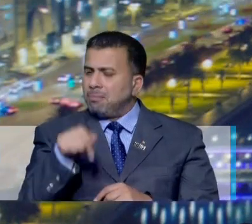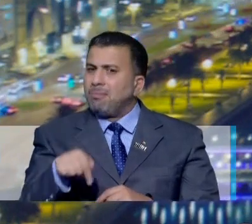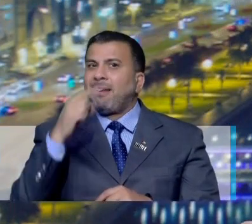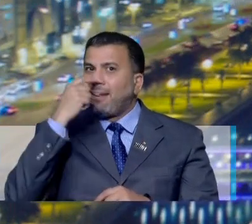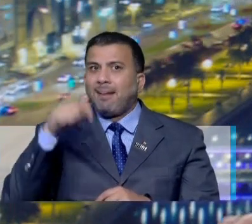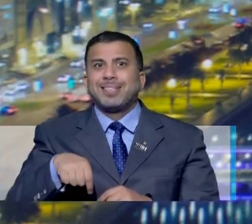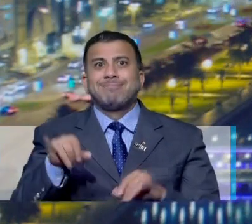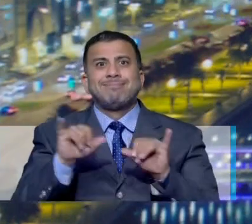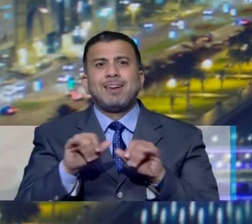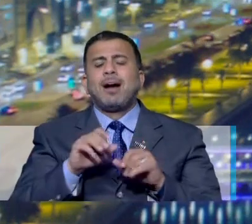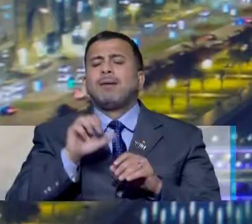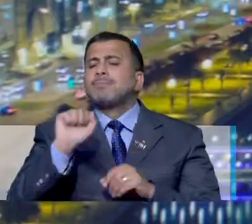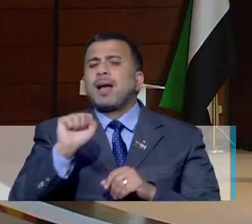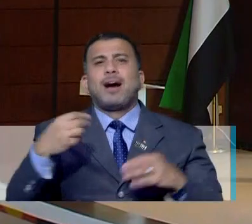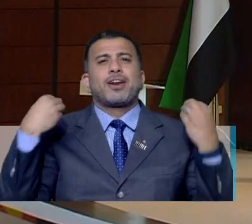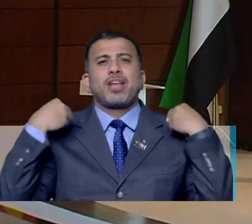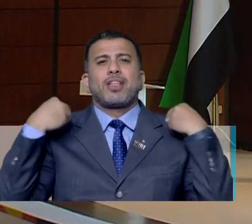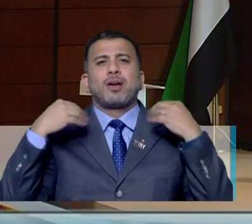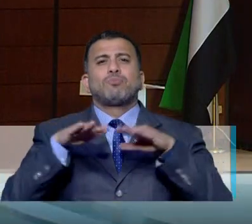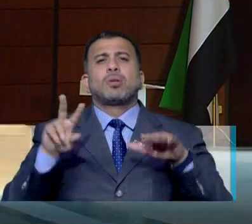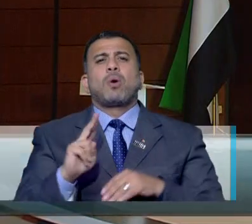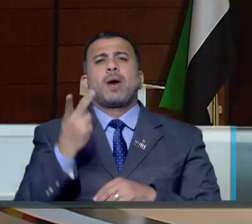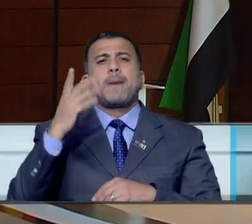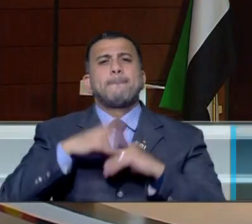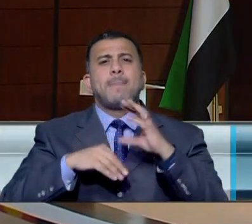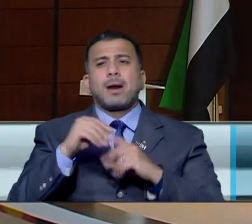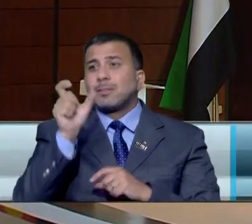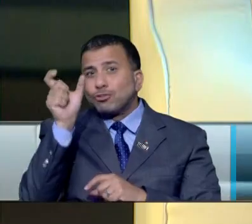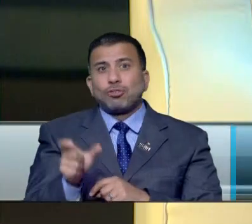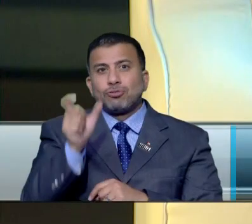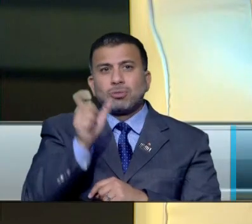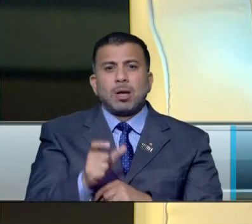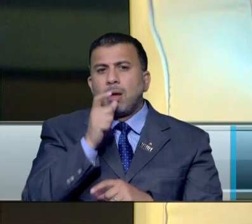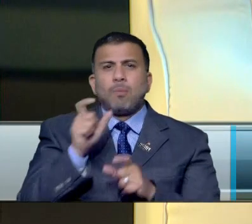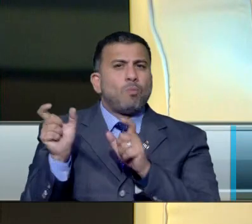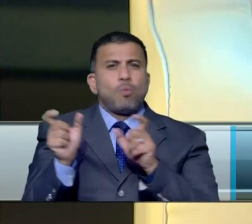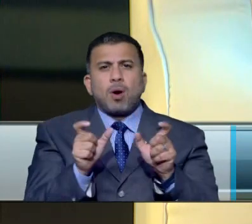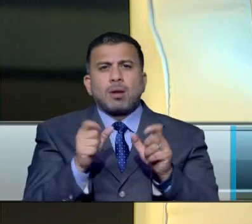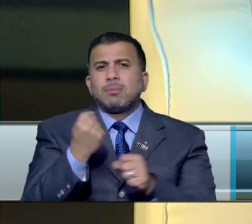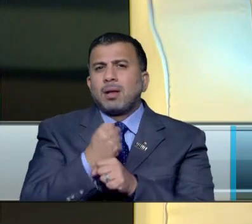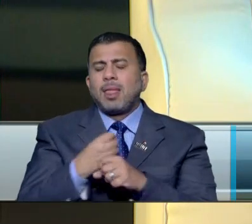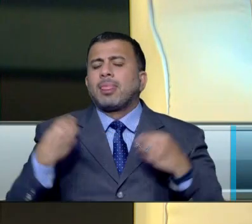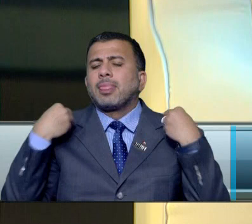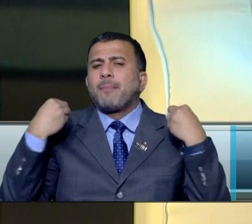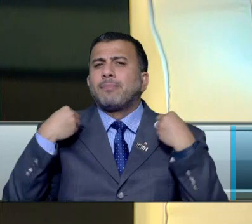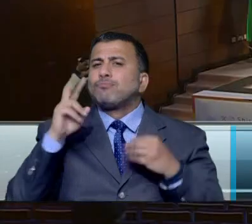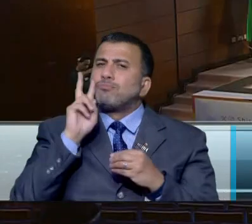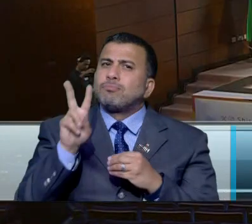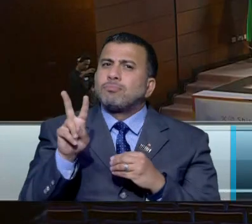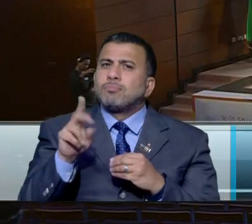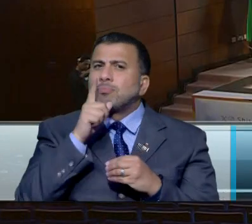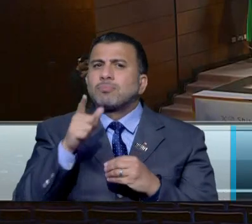جذريا في قطاع الرياضه على مستوى تطوير مهارات اللاعبين ومراقبه ادائهم في التمرين